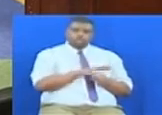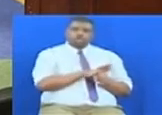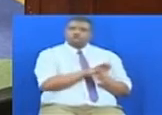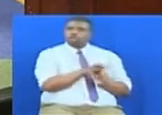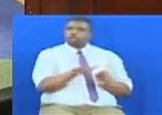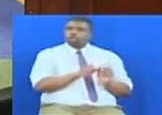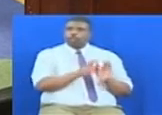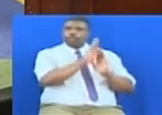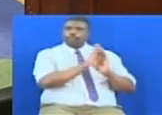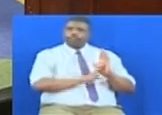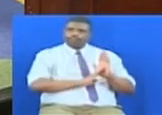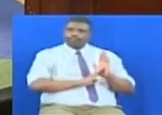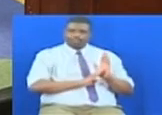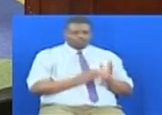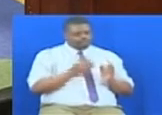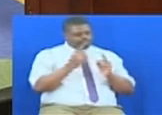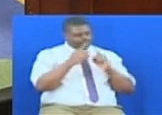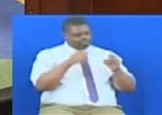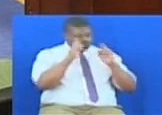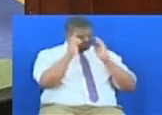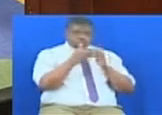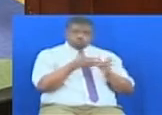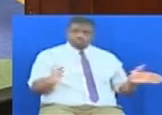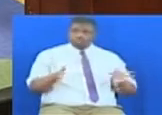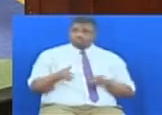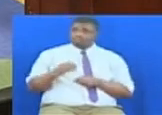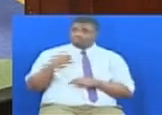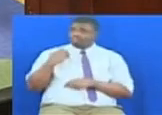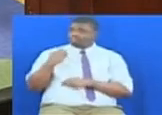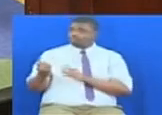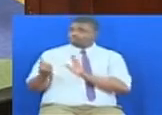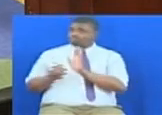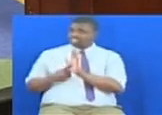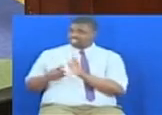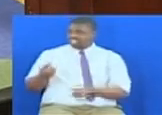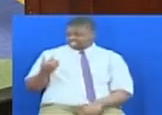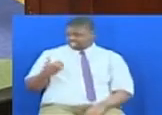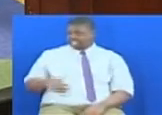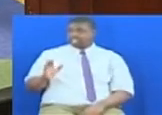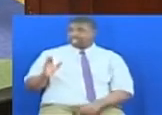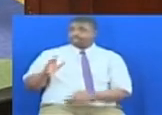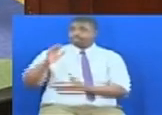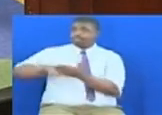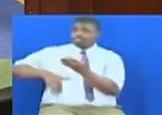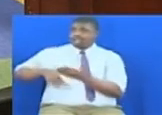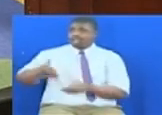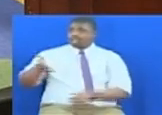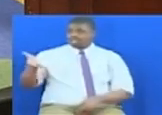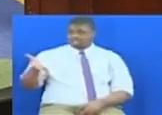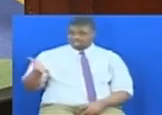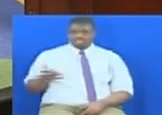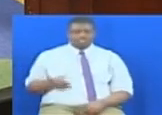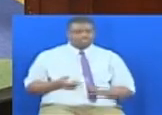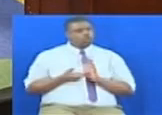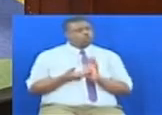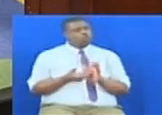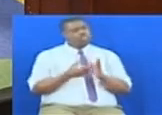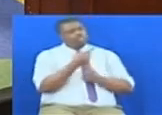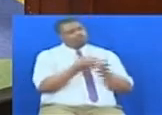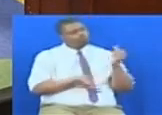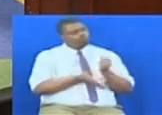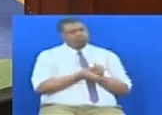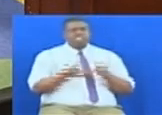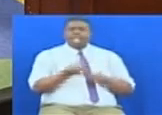maambukizi, amefungua vyuo na form 6 waende kufanya mitihani. Yote haya inaonyesha rais anapofanya kazi